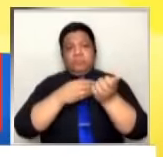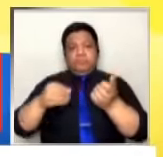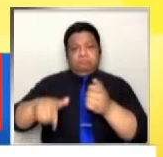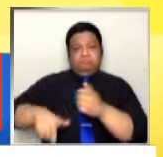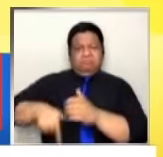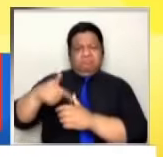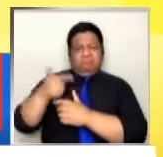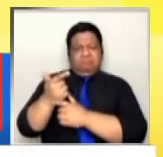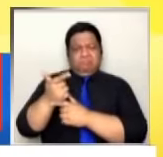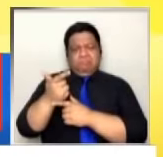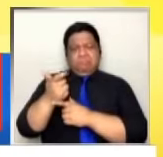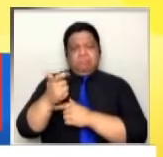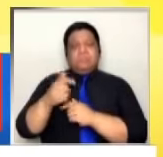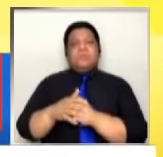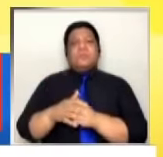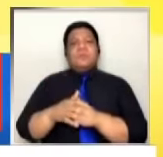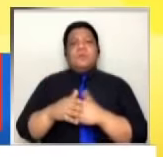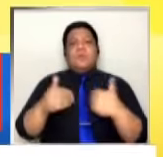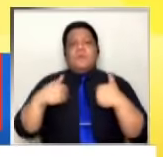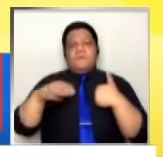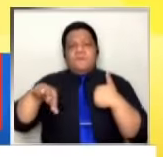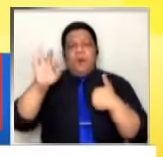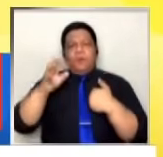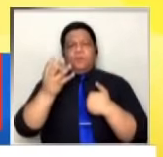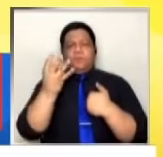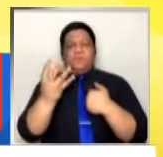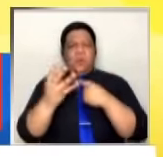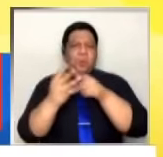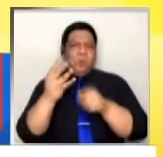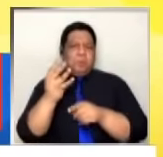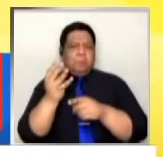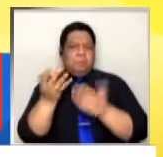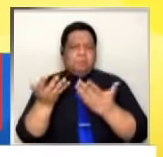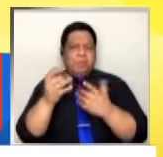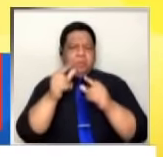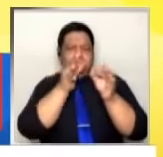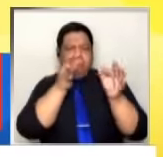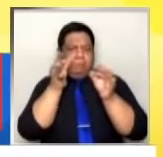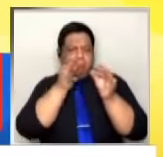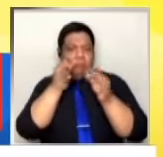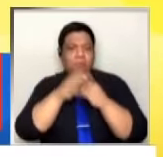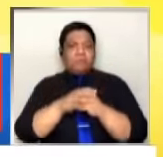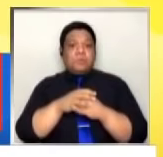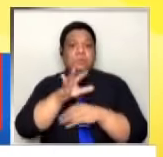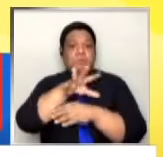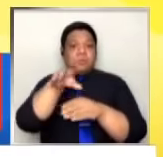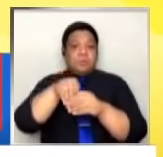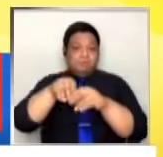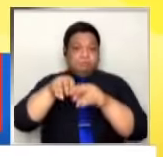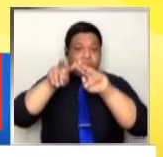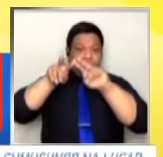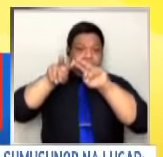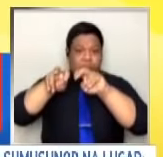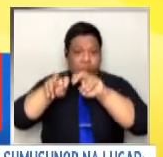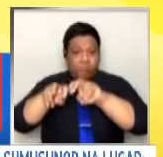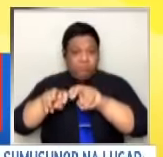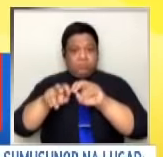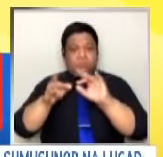Meron ding nakuha ang soko na 4 na sachet ng Umanoy Shabu. Kabilang daw sa investigasyon ayon sa anti-kidnapping group